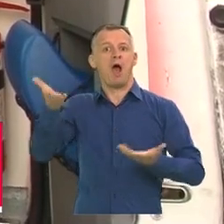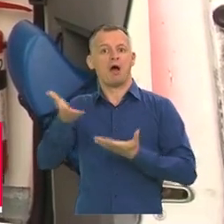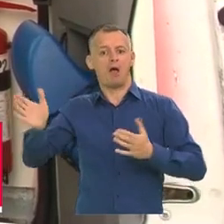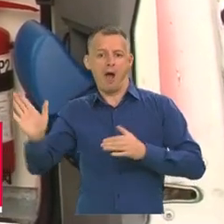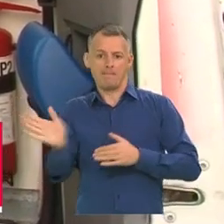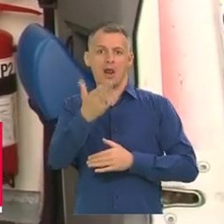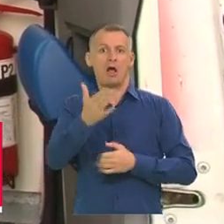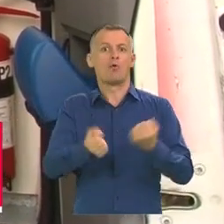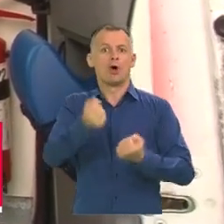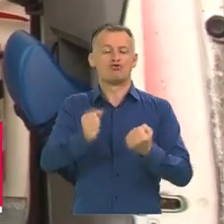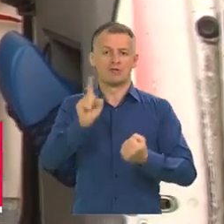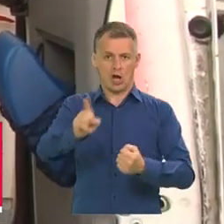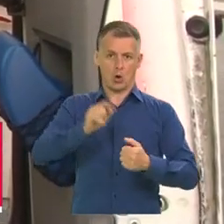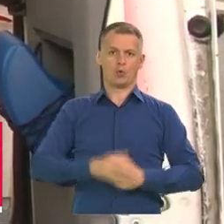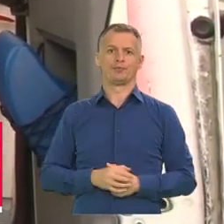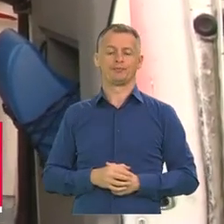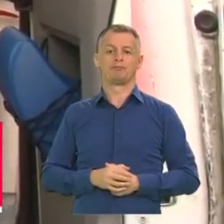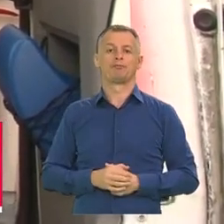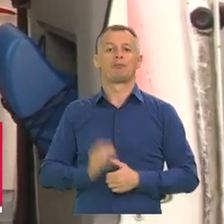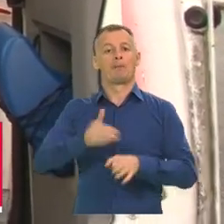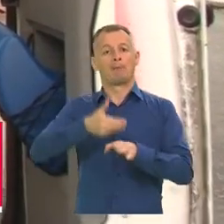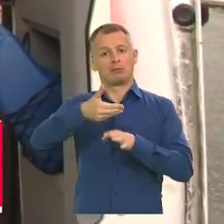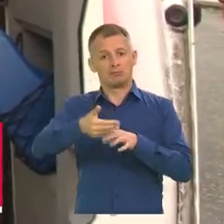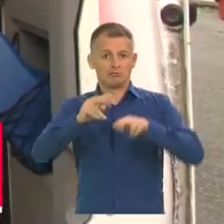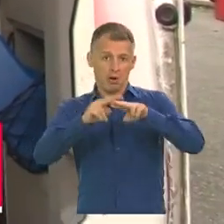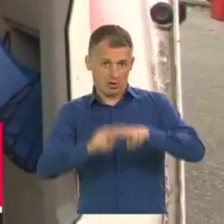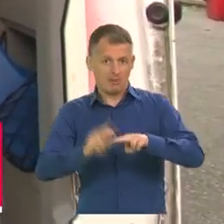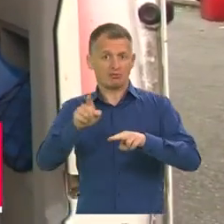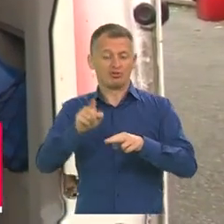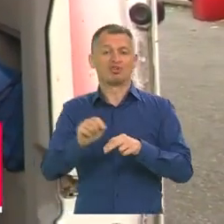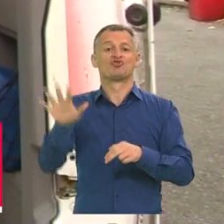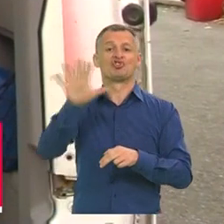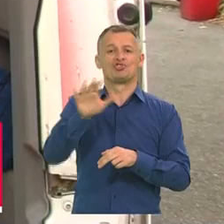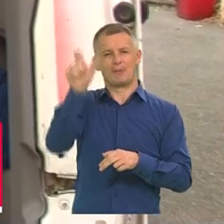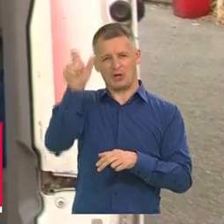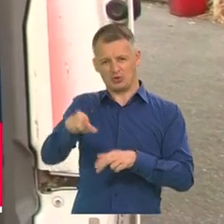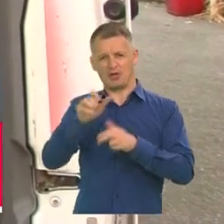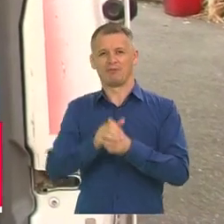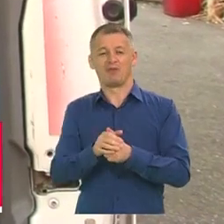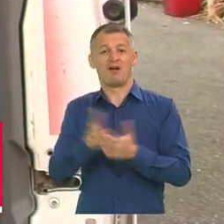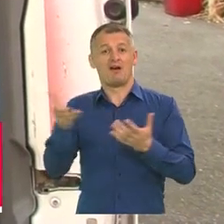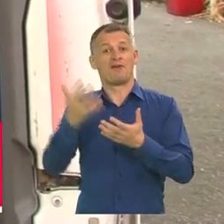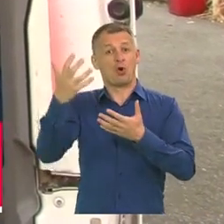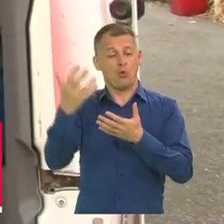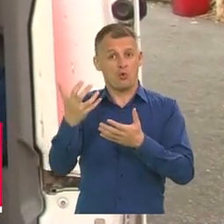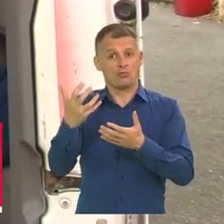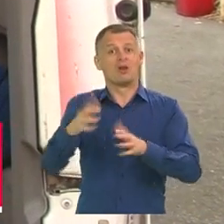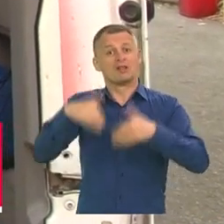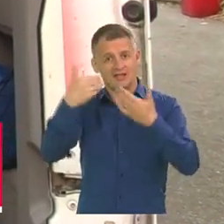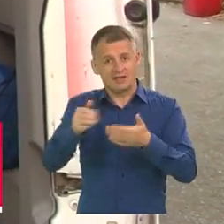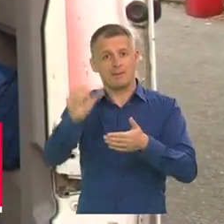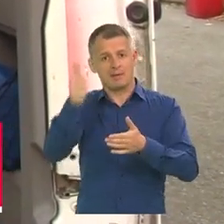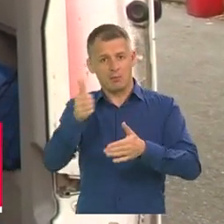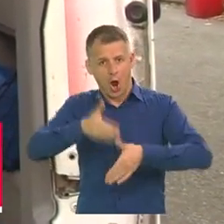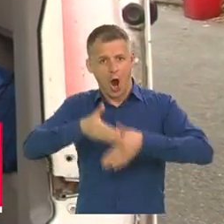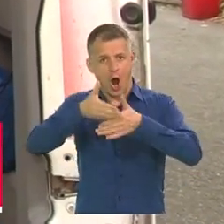mașină de acolo și au mai rămas 5 victime care au fost, li s-a acordat primul